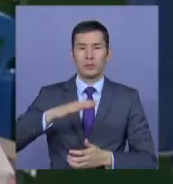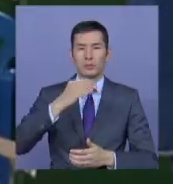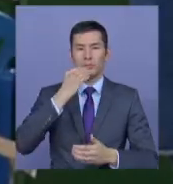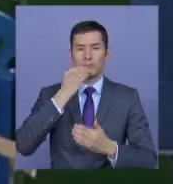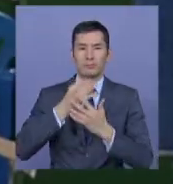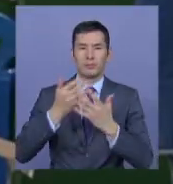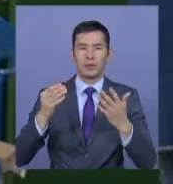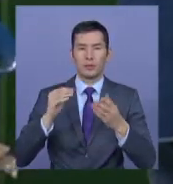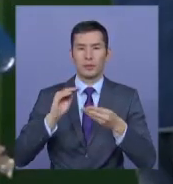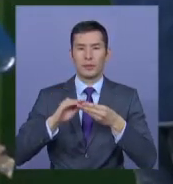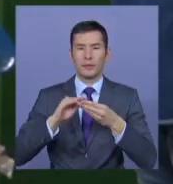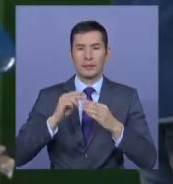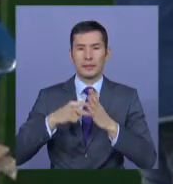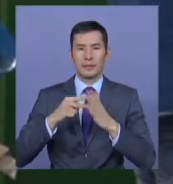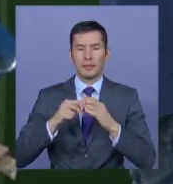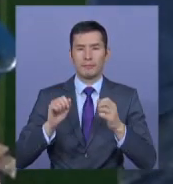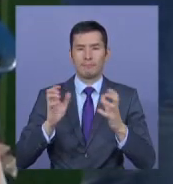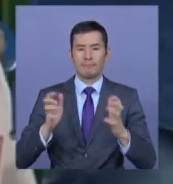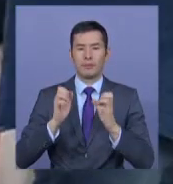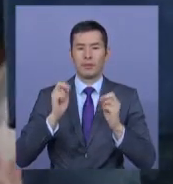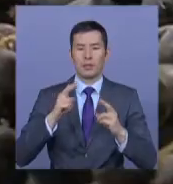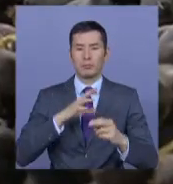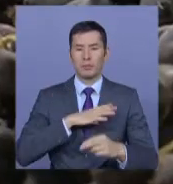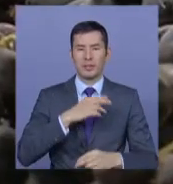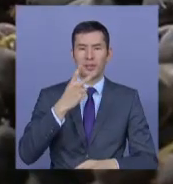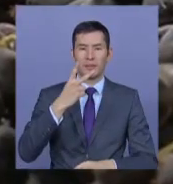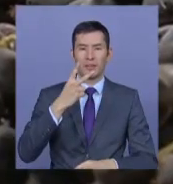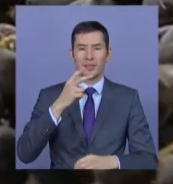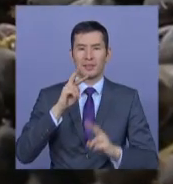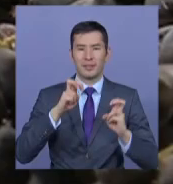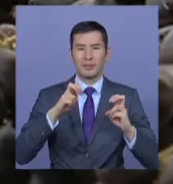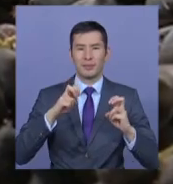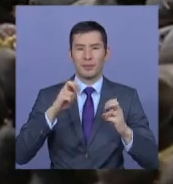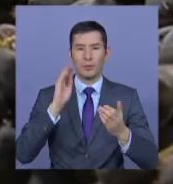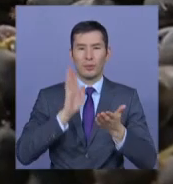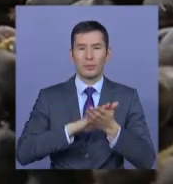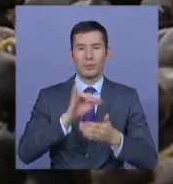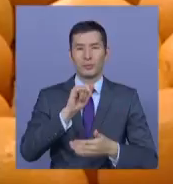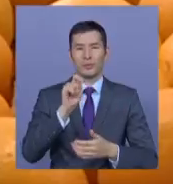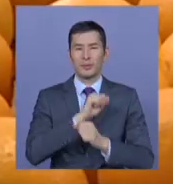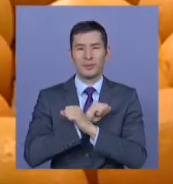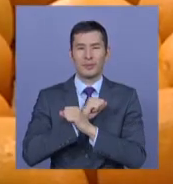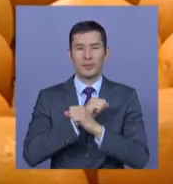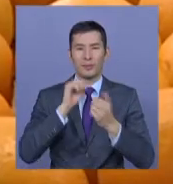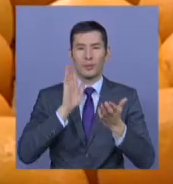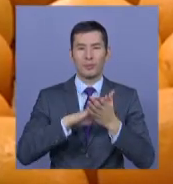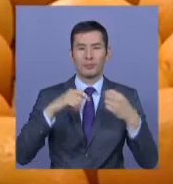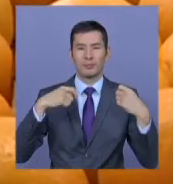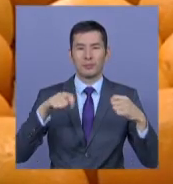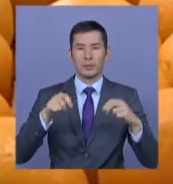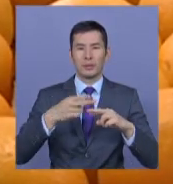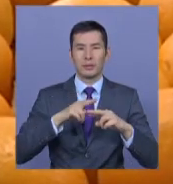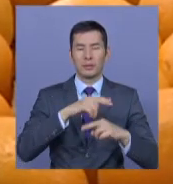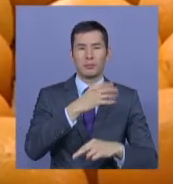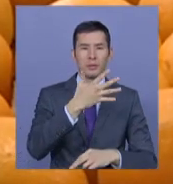ұстап тұру үшін күзде 2 кеңейтілген жәрмеңке өтті. Онда баға қаладағы базарларға қарағанда 5-20% дейін арзан.